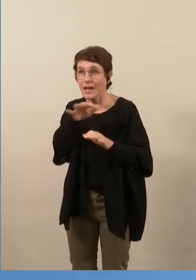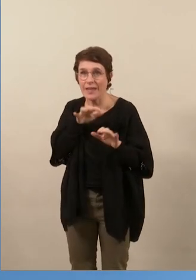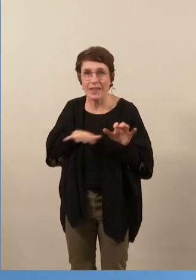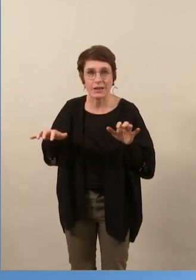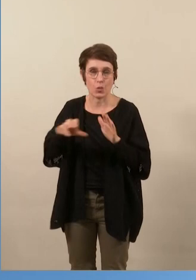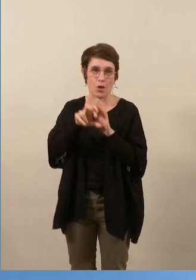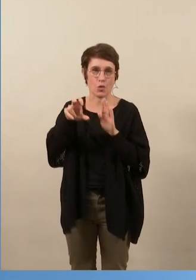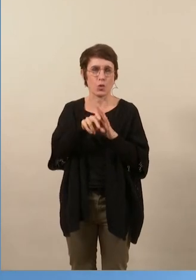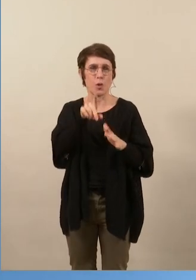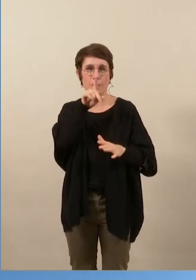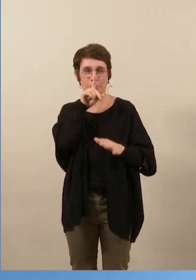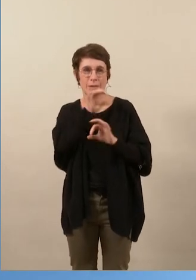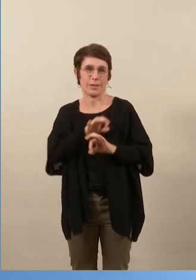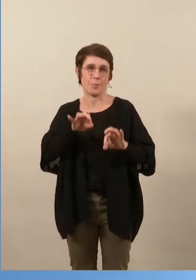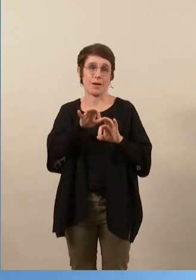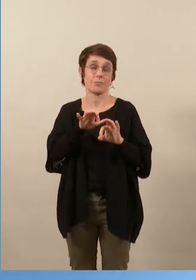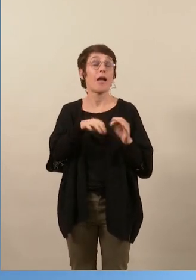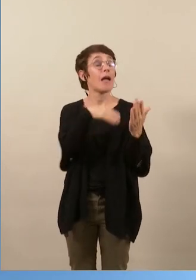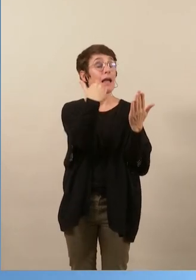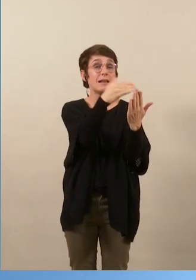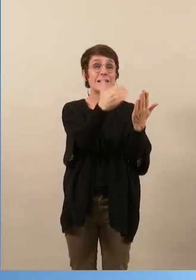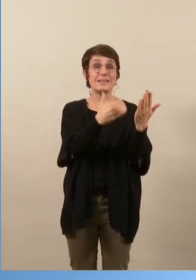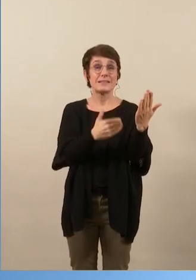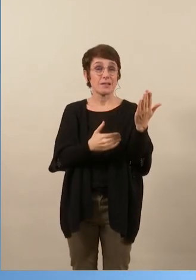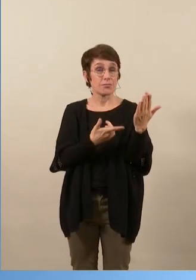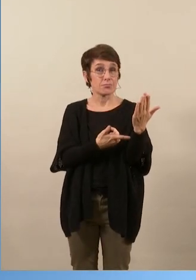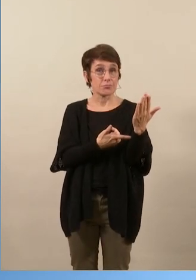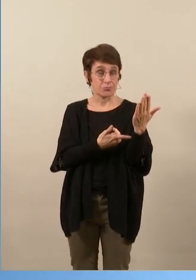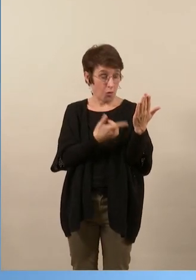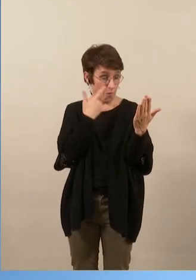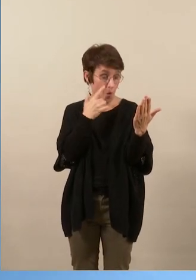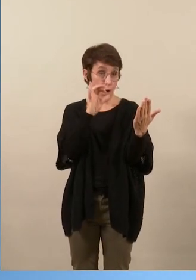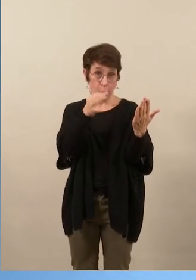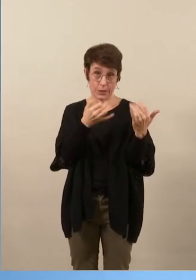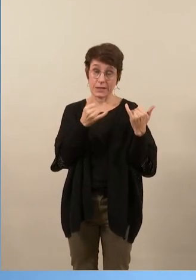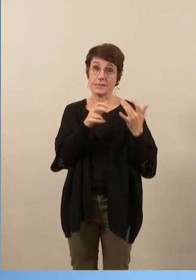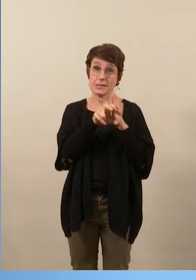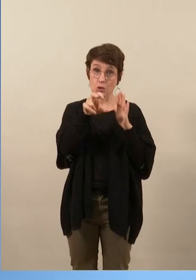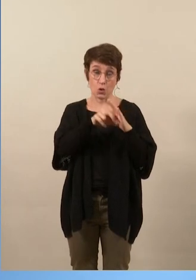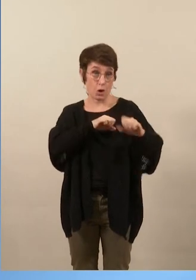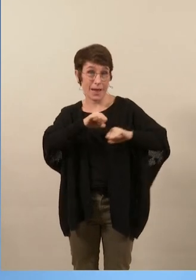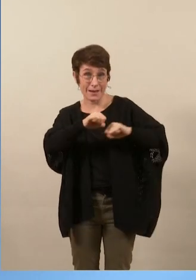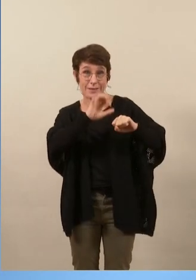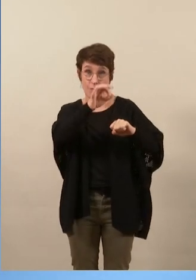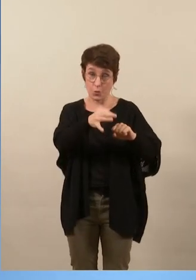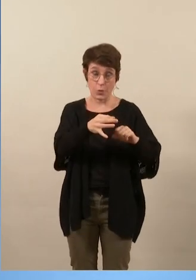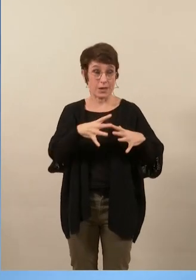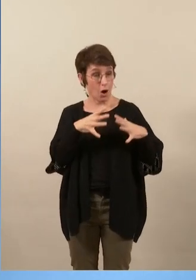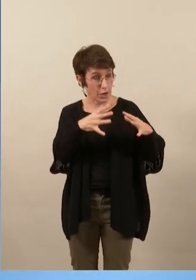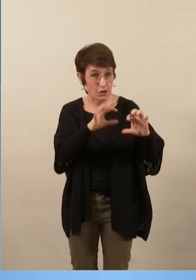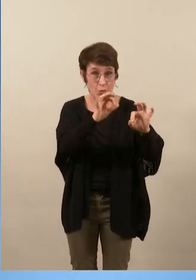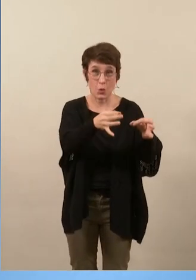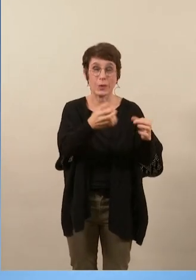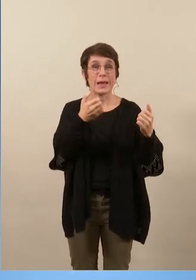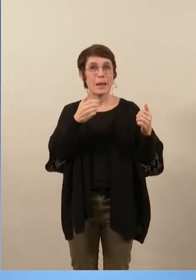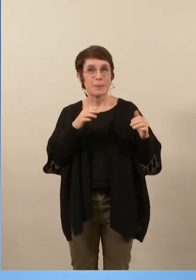greneblois cette liste reflète de notre que notre ville est active engagé mais ne nous palpons